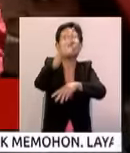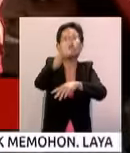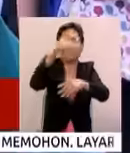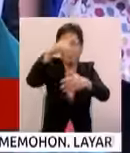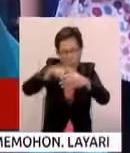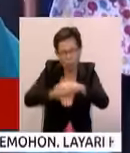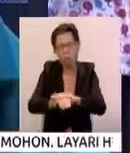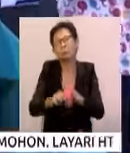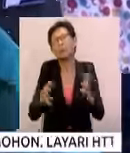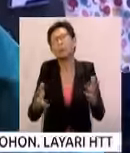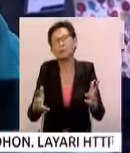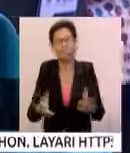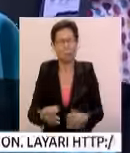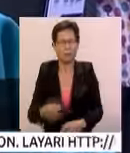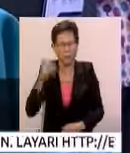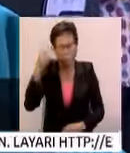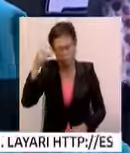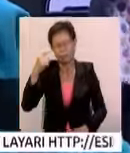boleh masuk. Pening-pening.